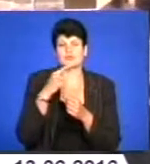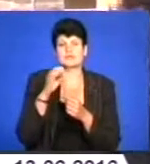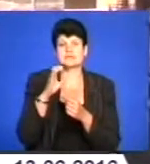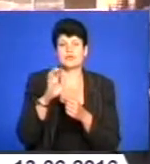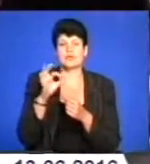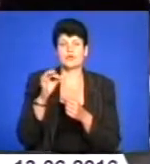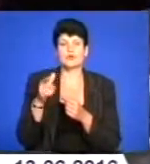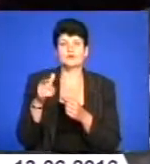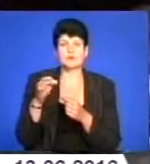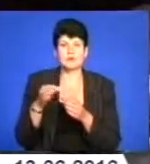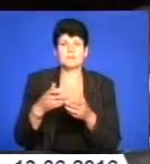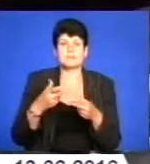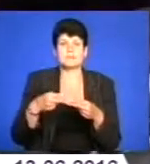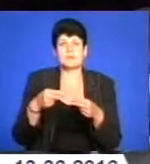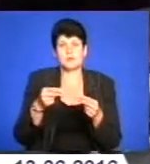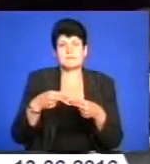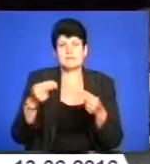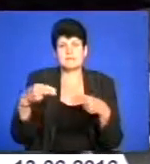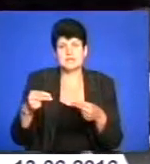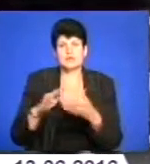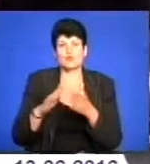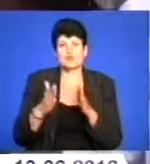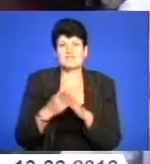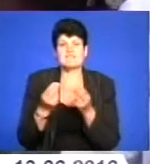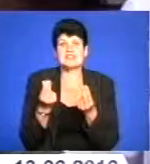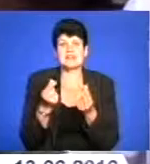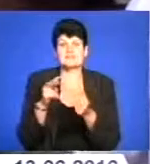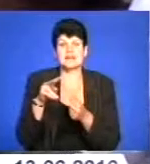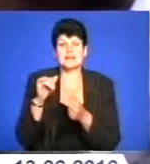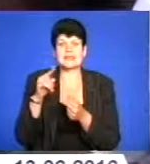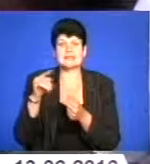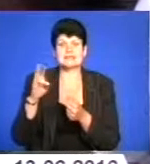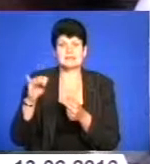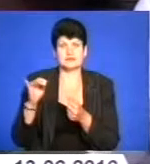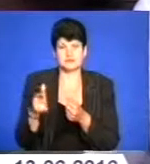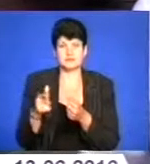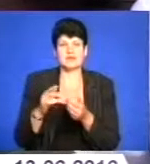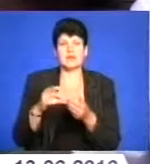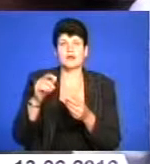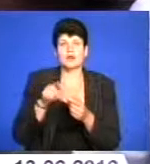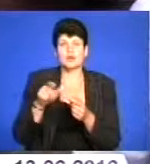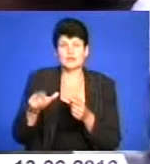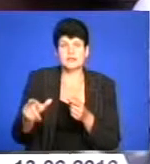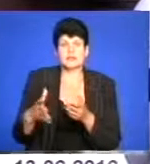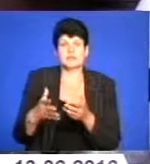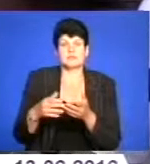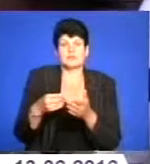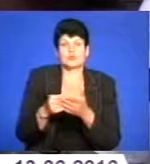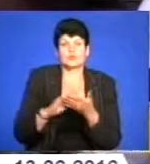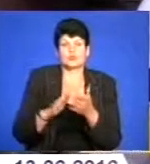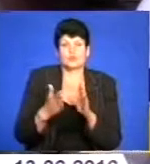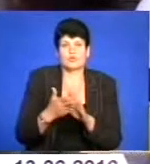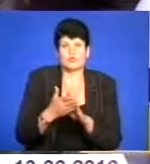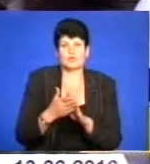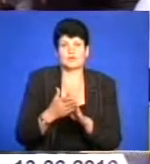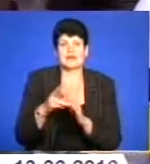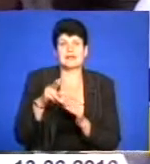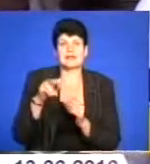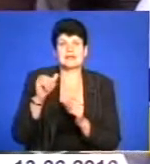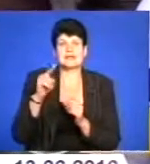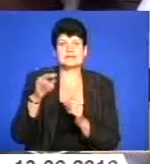тисячі. Автомобілі потерпілим не показували, але переконували, що вони є на складі і через кілька днів після першого внеску прибудуть за адресою